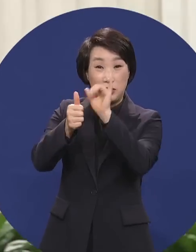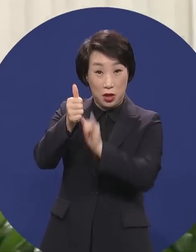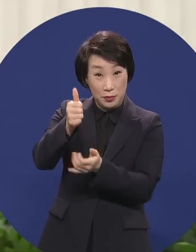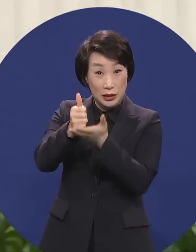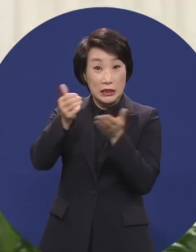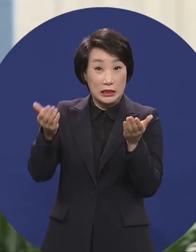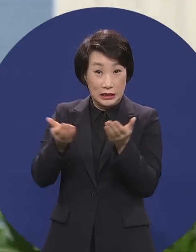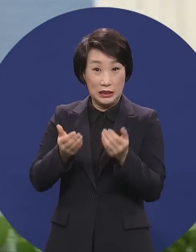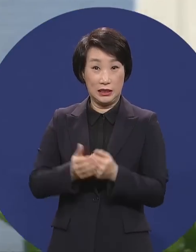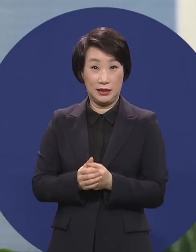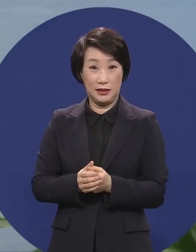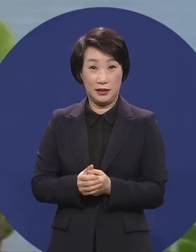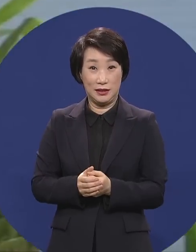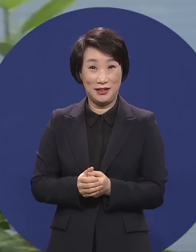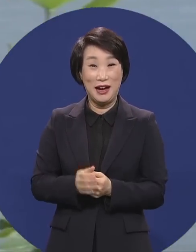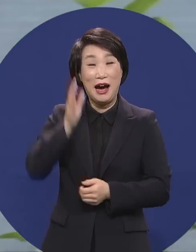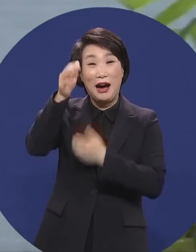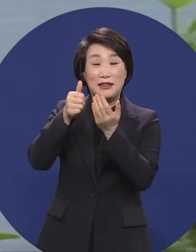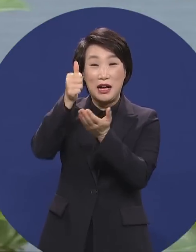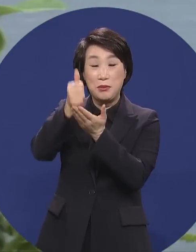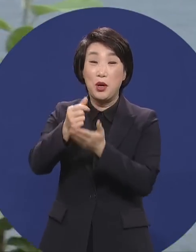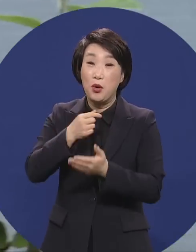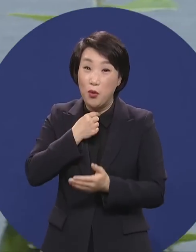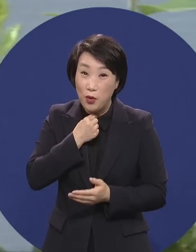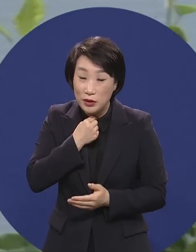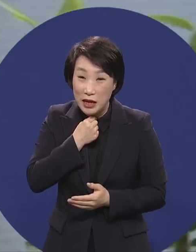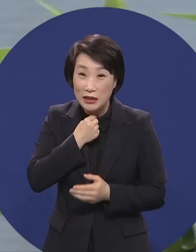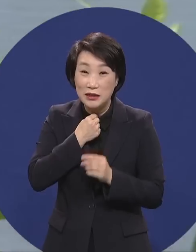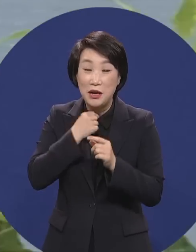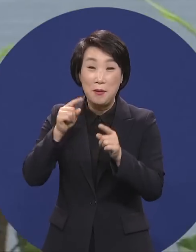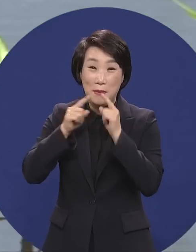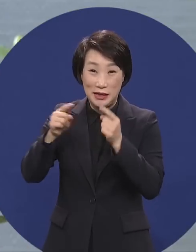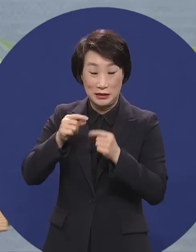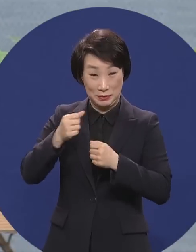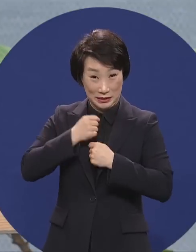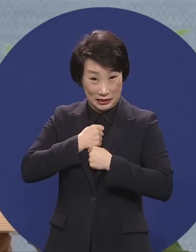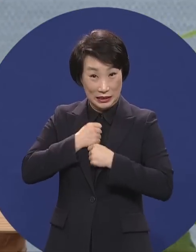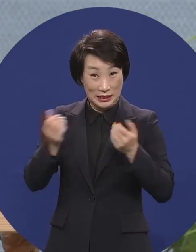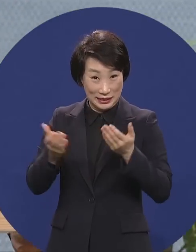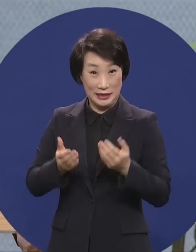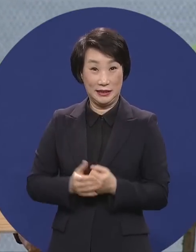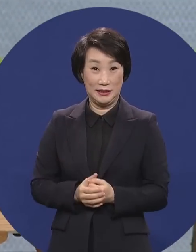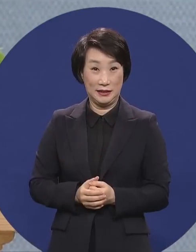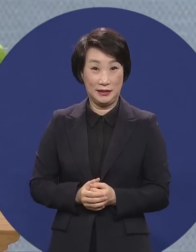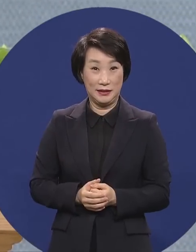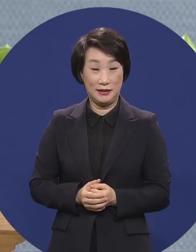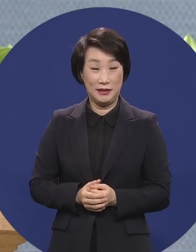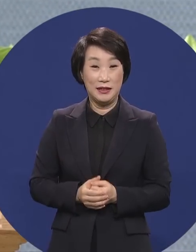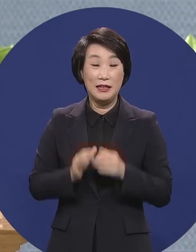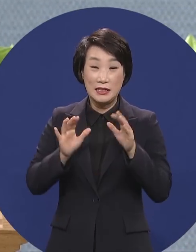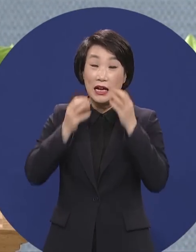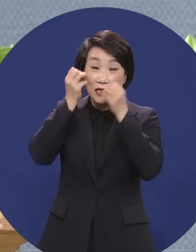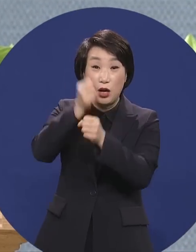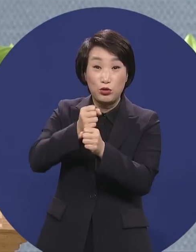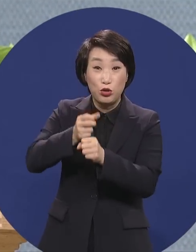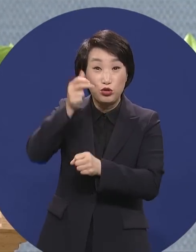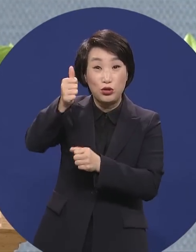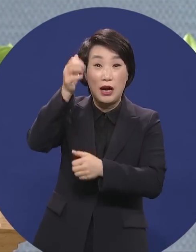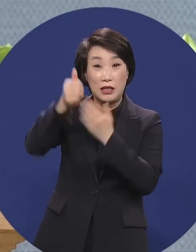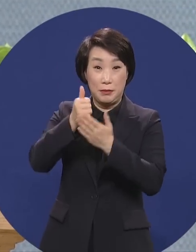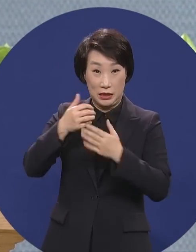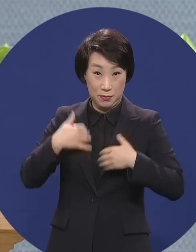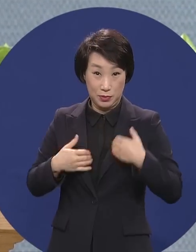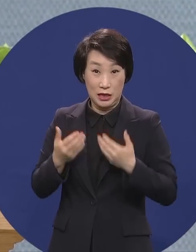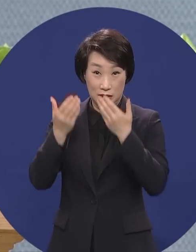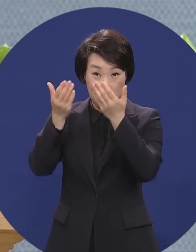섬기는 것이요 하나님께서 원하시는 말씀을 지키는 것이요 창조자를 기쁘시게